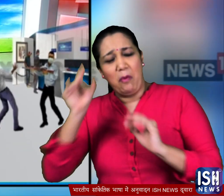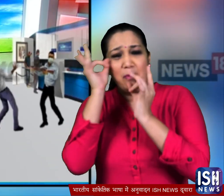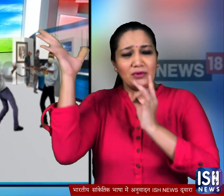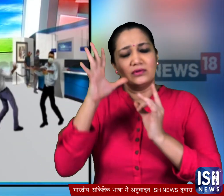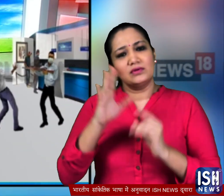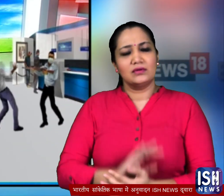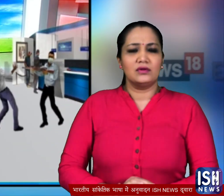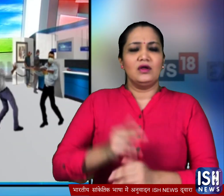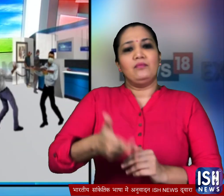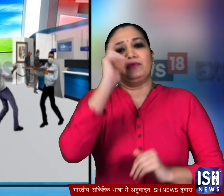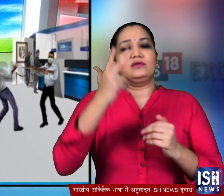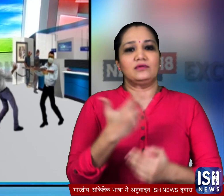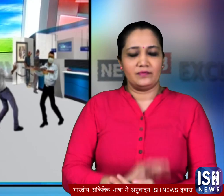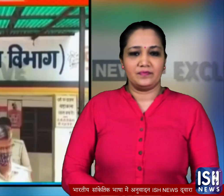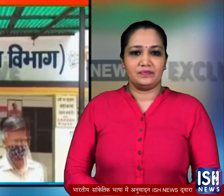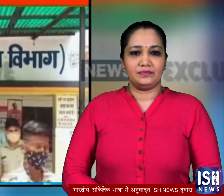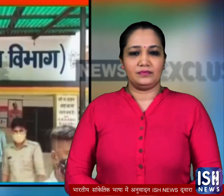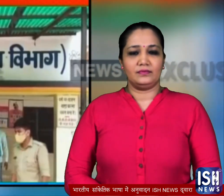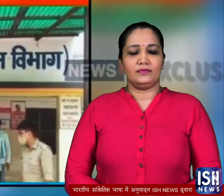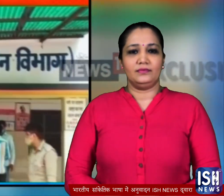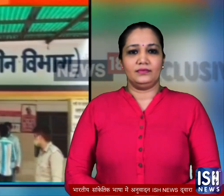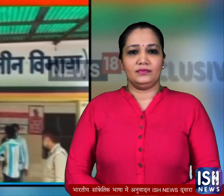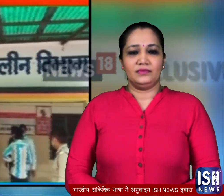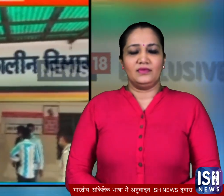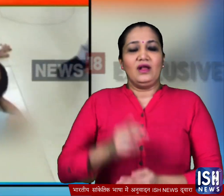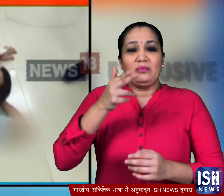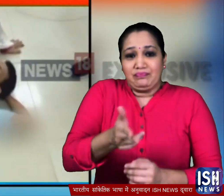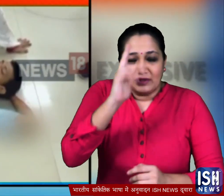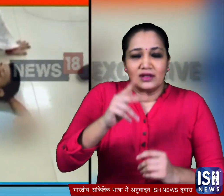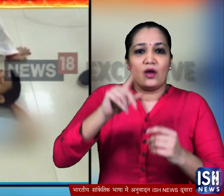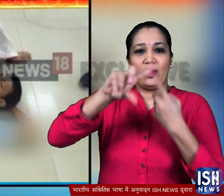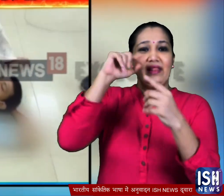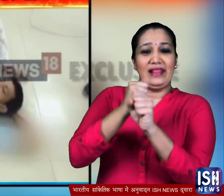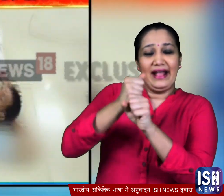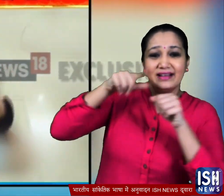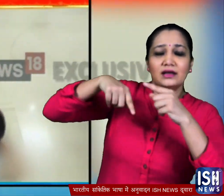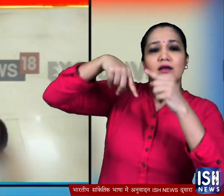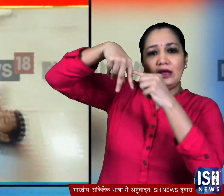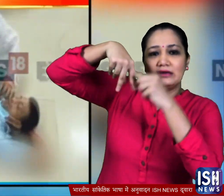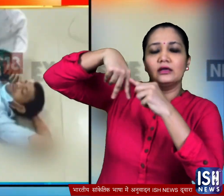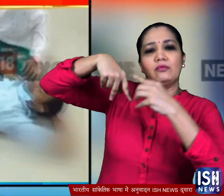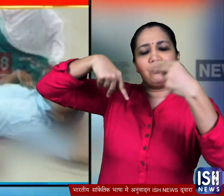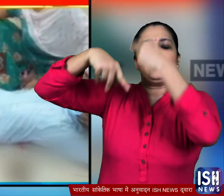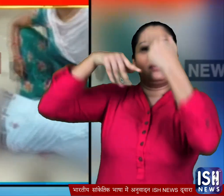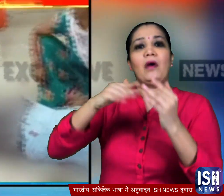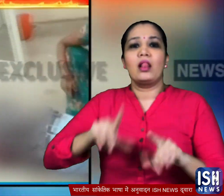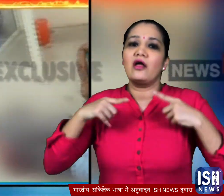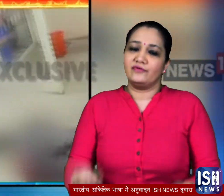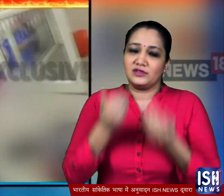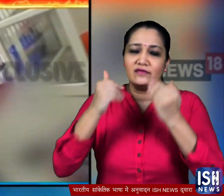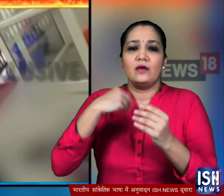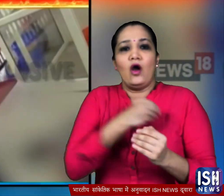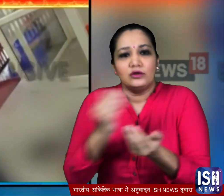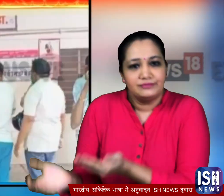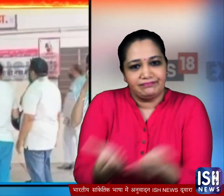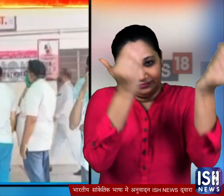ने राजेश पर गोली चला दी और गोली राजेश की जांघ पर लगी, जिसकी वजह से उसकी जान बच गई। घायल राजेश को